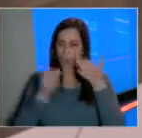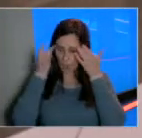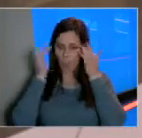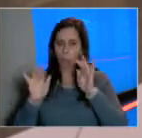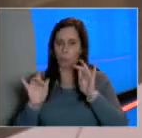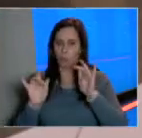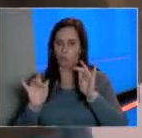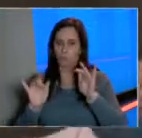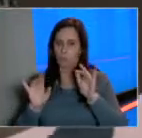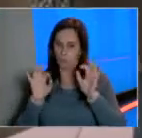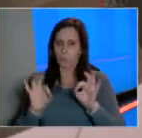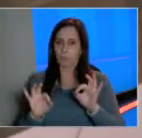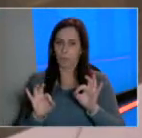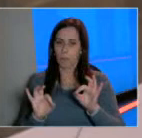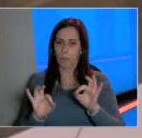דאגו בהחלט